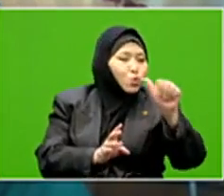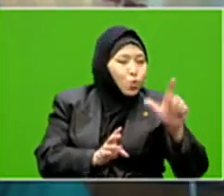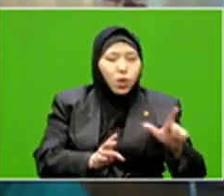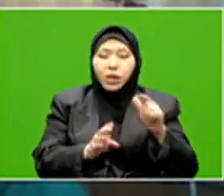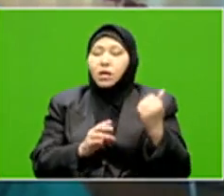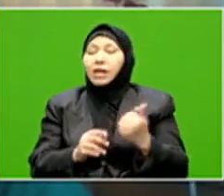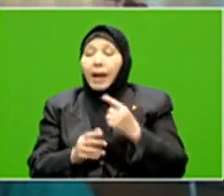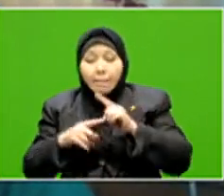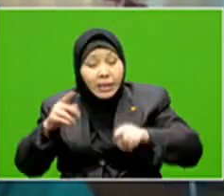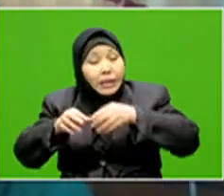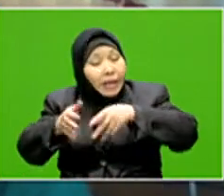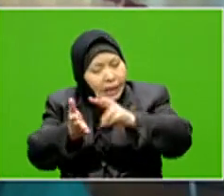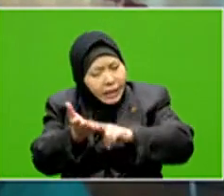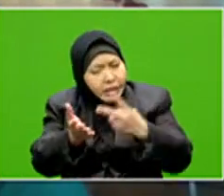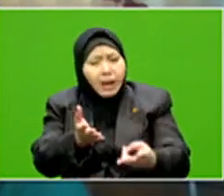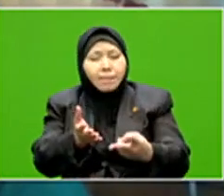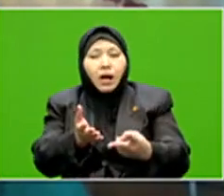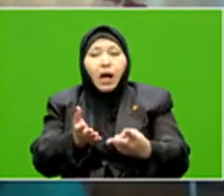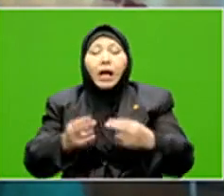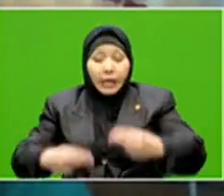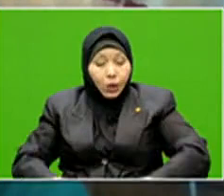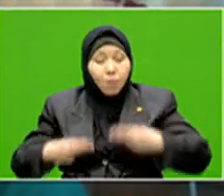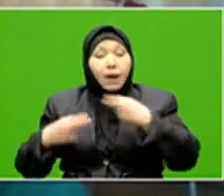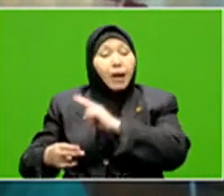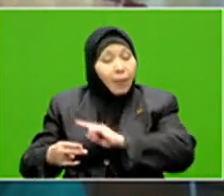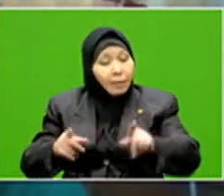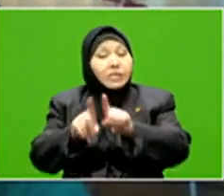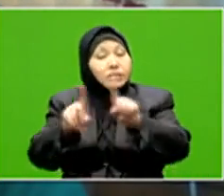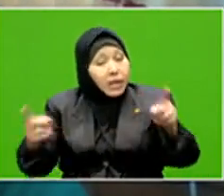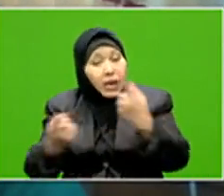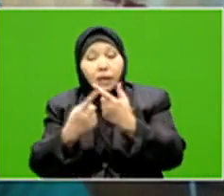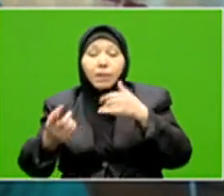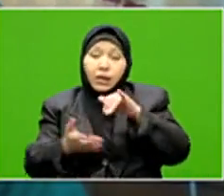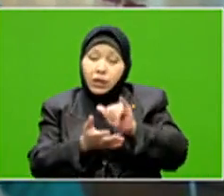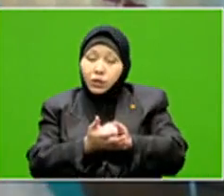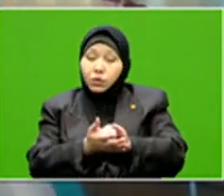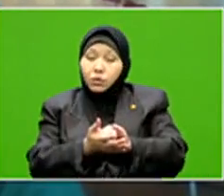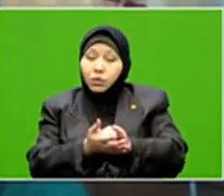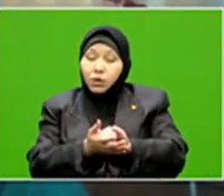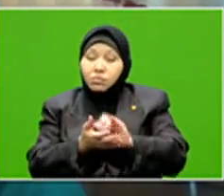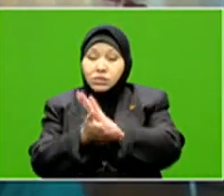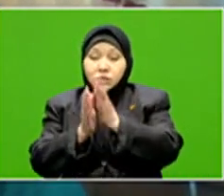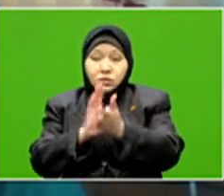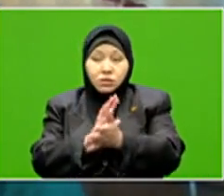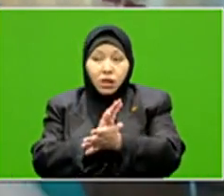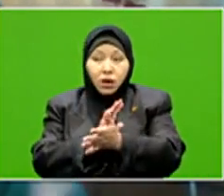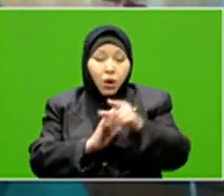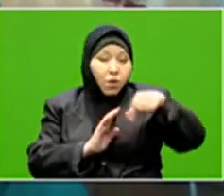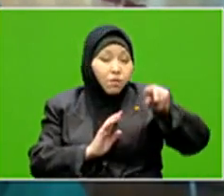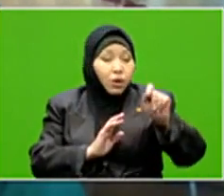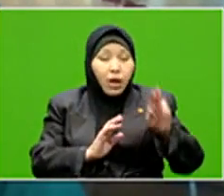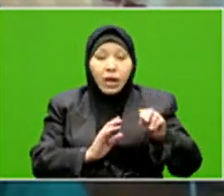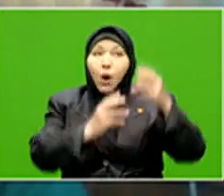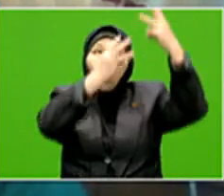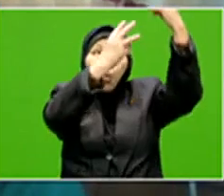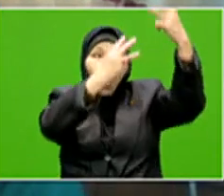ianya ditafsirkan sebagai kehidupan beragama. Selain daripada salat itu juga disebutkan sebagai Quran, iaitu wahyu